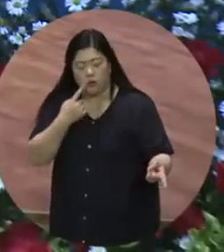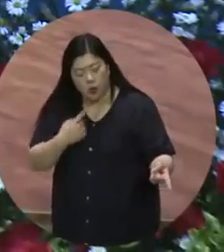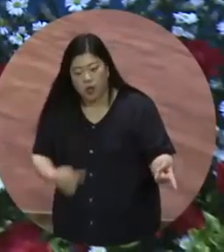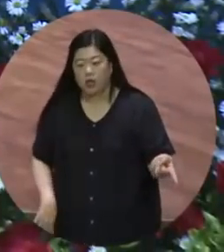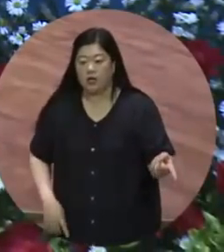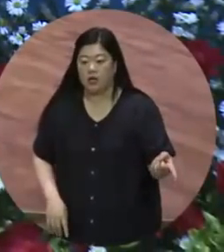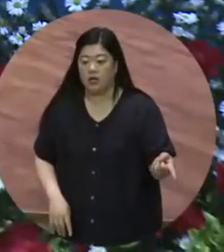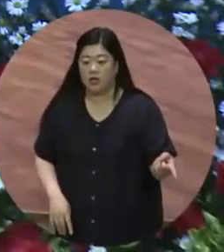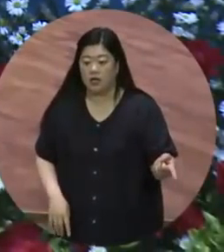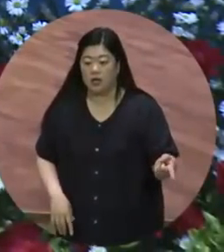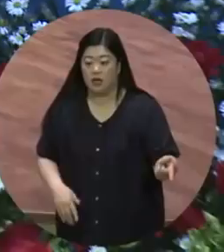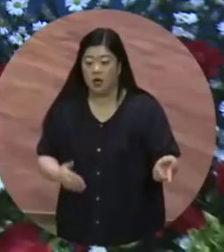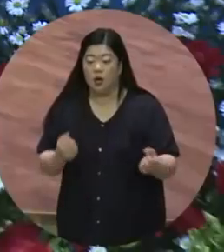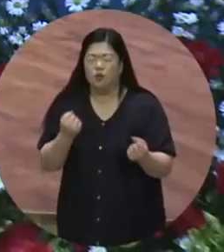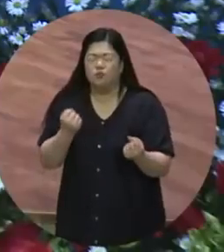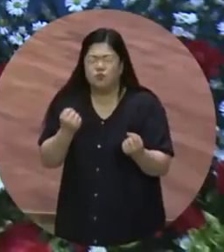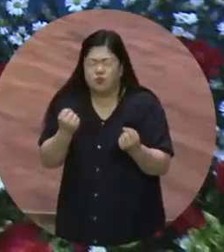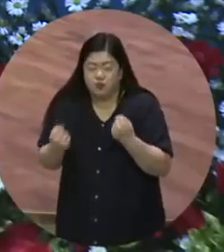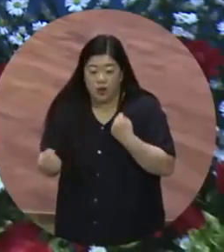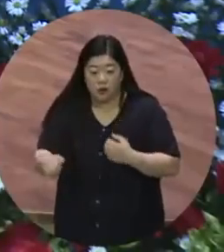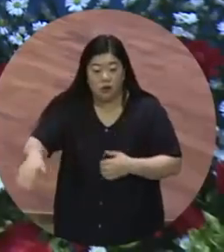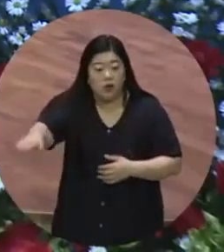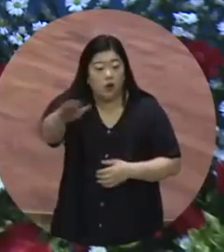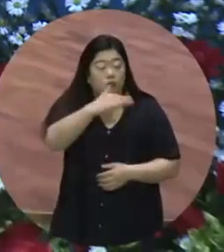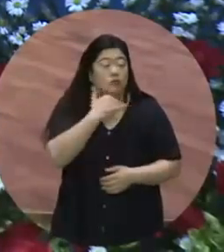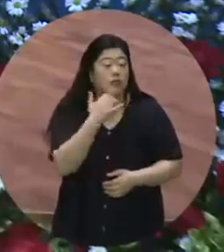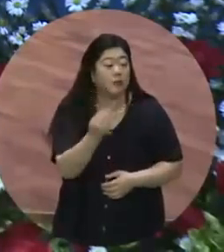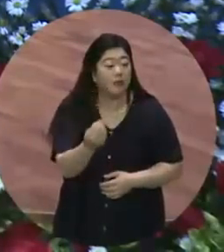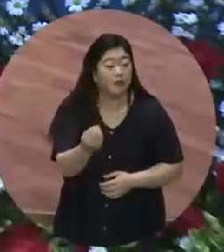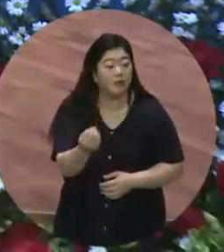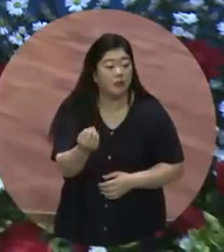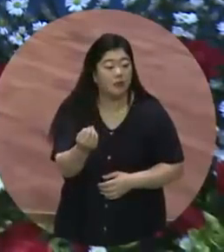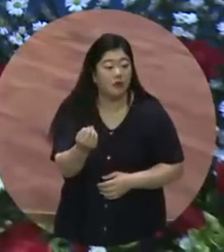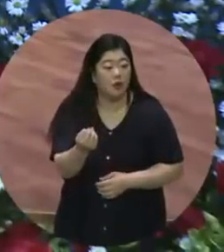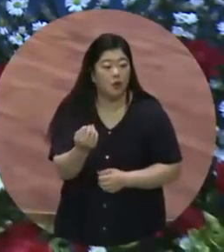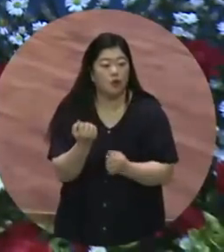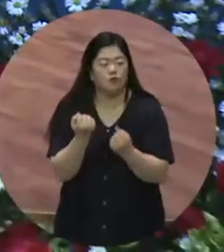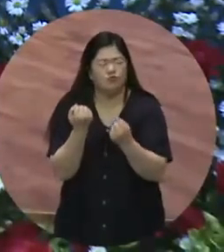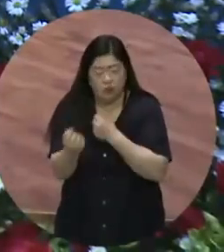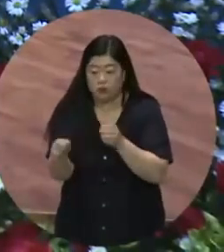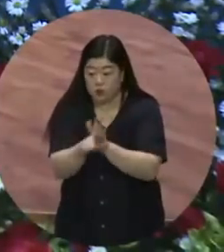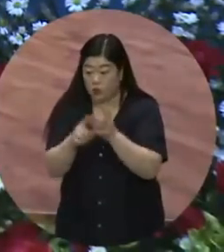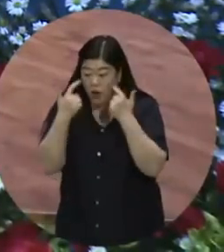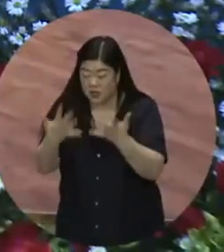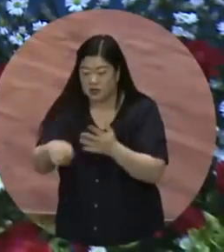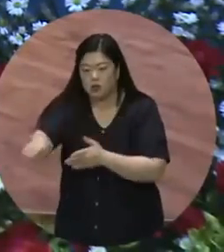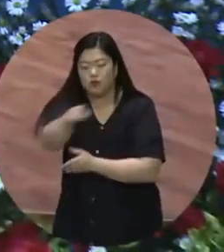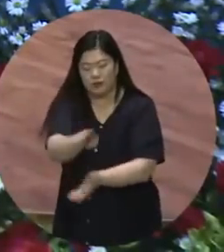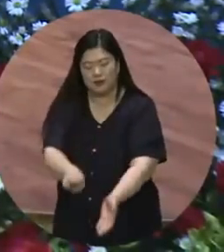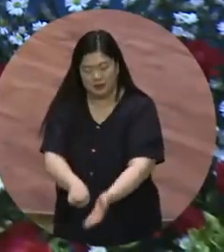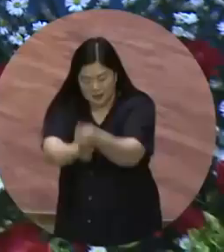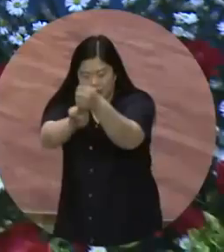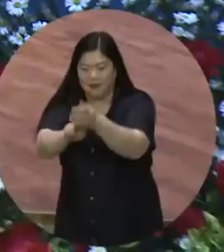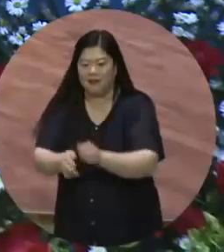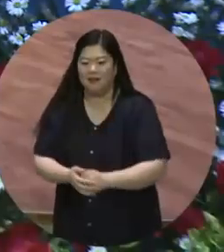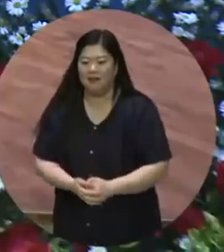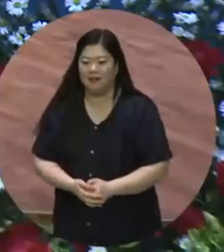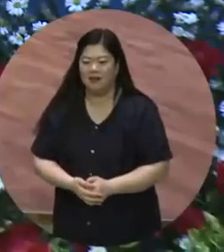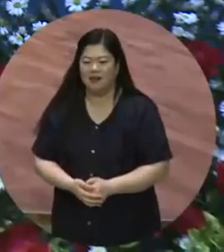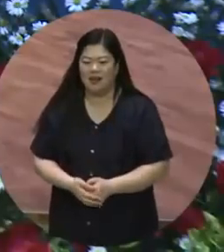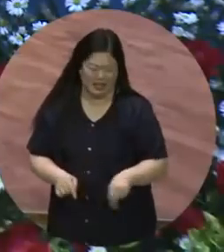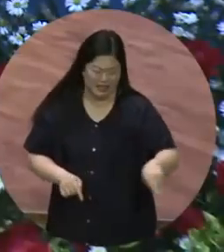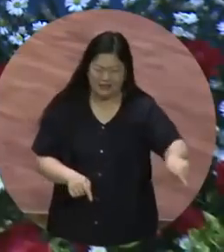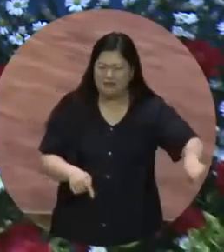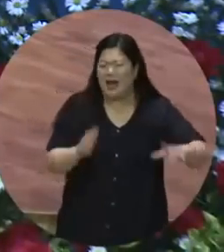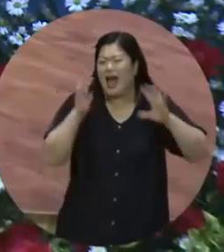기적의 사람들이에요. 그런데 아이들 지금 우리 아이들 어때요? 태어날 때부터 언약 안 했어.